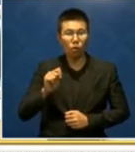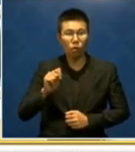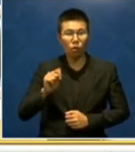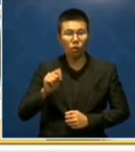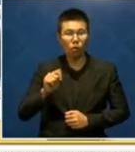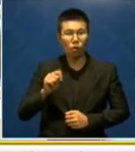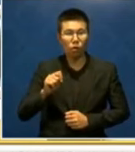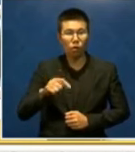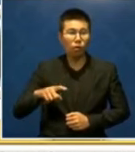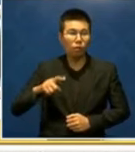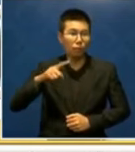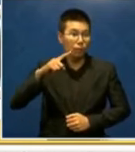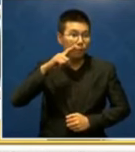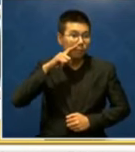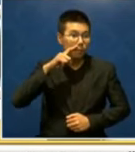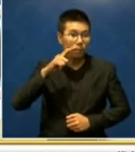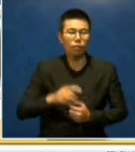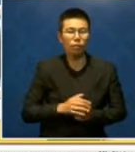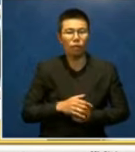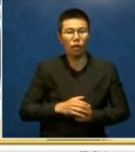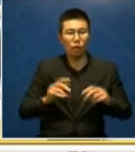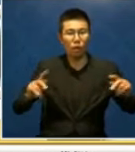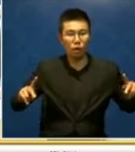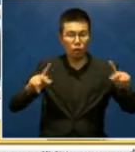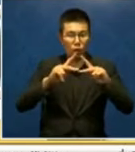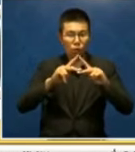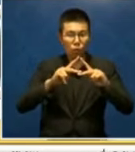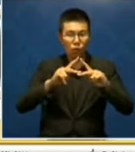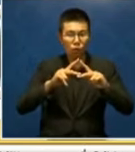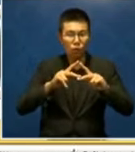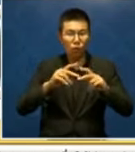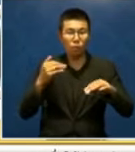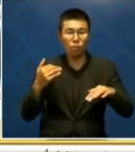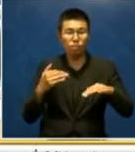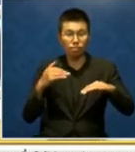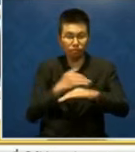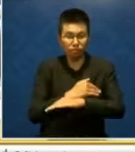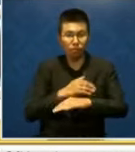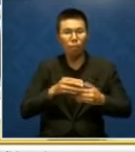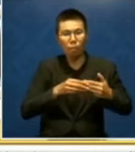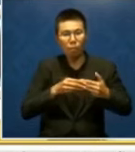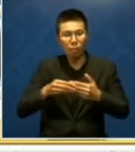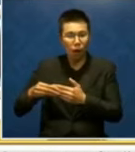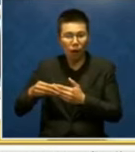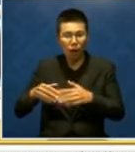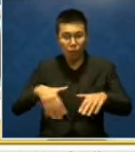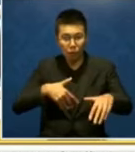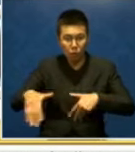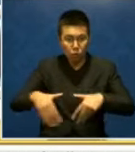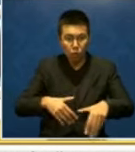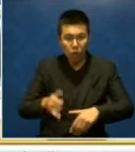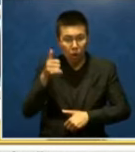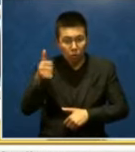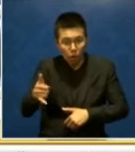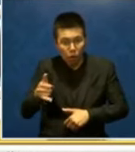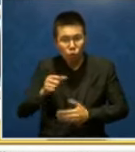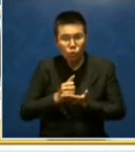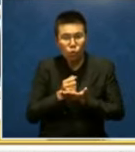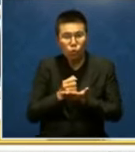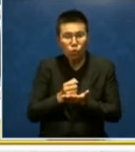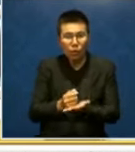ท่านเป็นรัฐมนตรีว่าการกระทรวงคมนาคมผมพาพี่น้องประชาชนเข้าไปแก้อ่าจะให้ท่านแก้ปัญหา